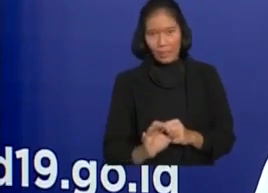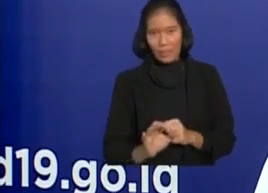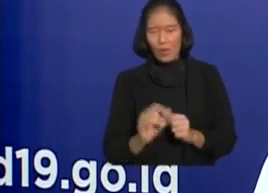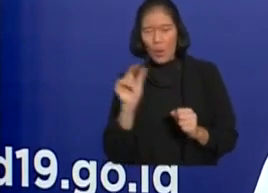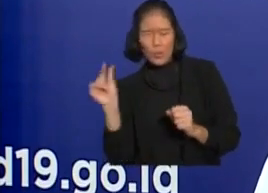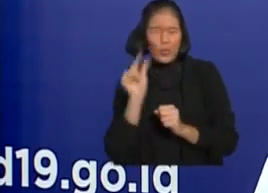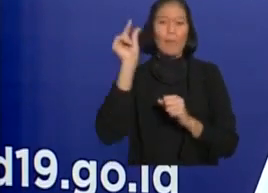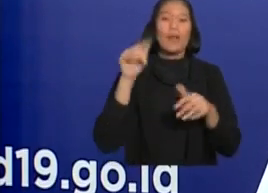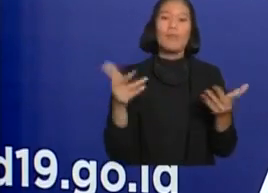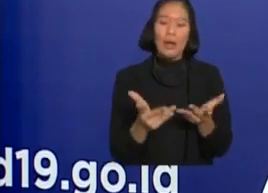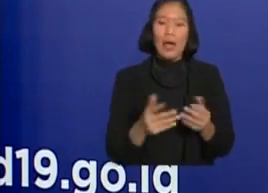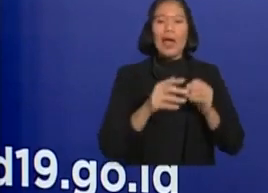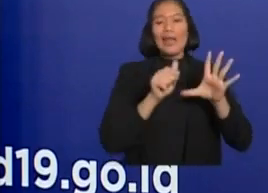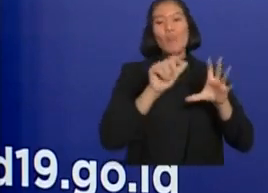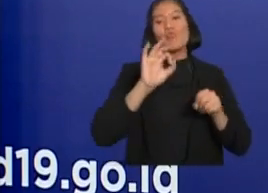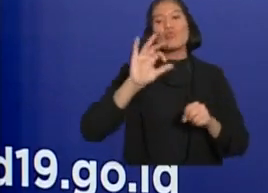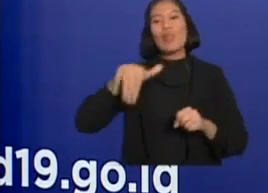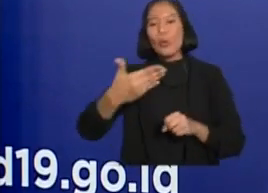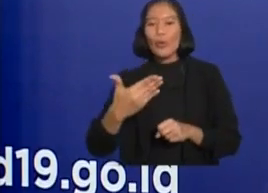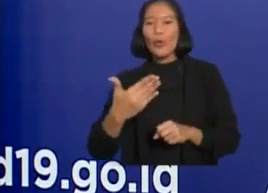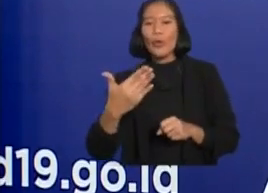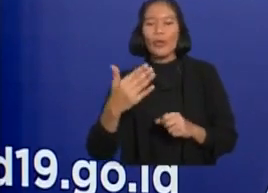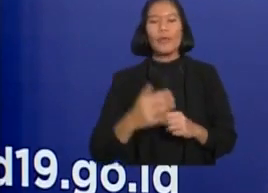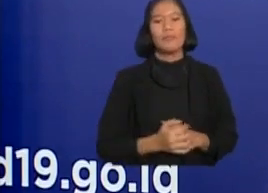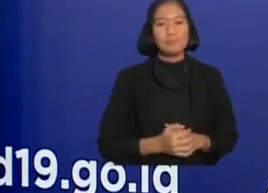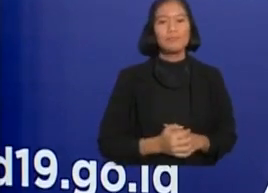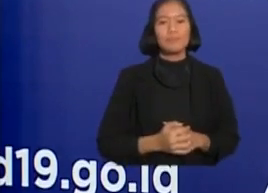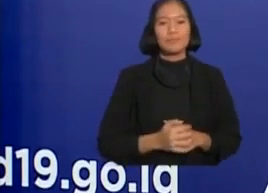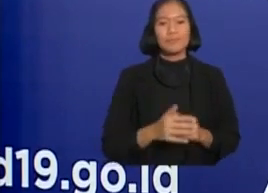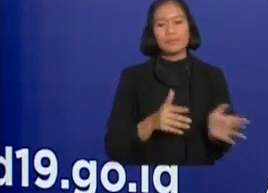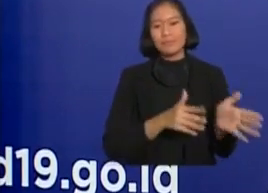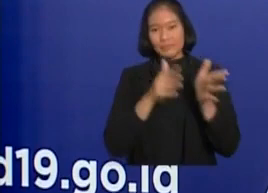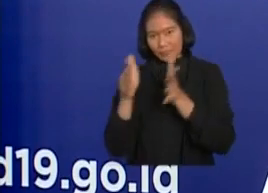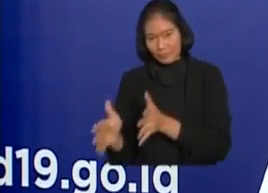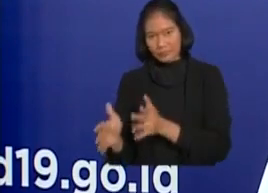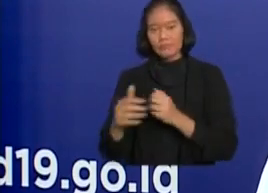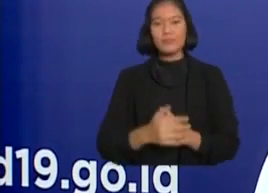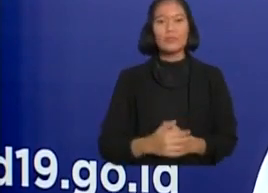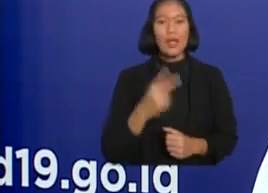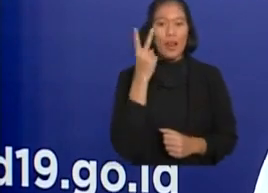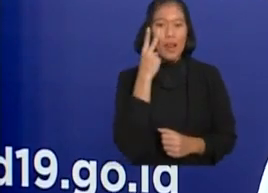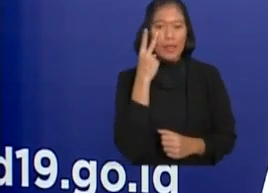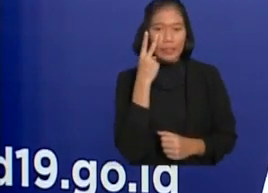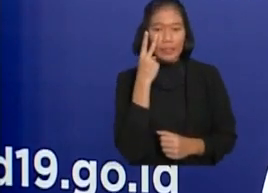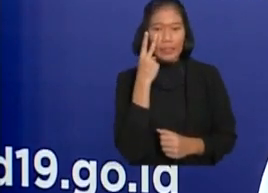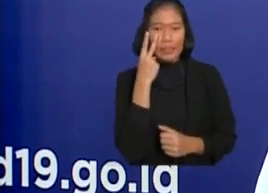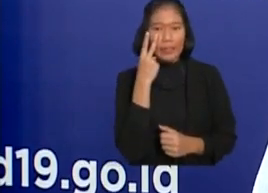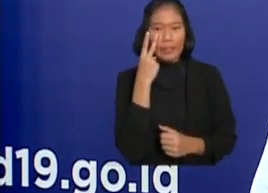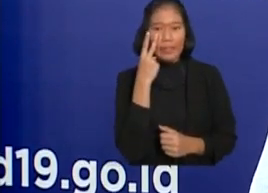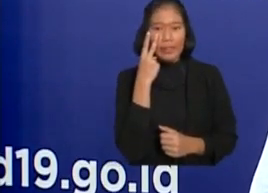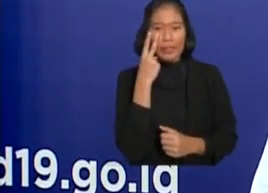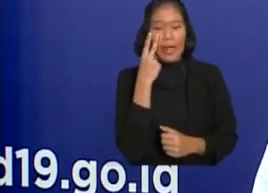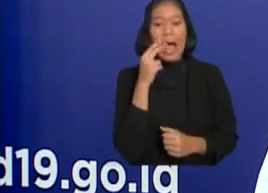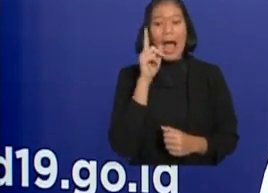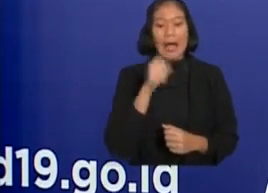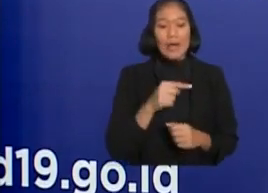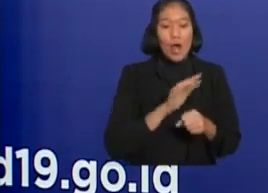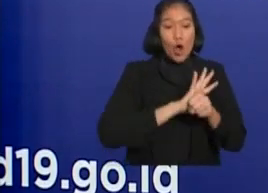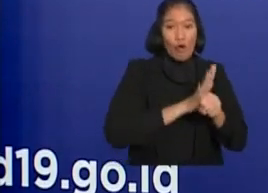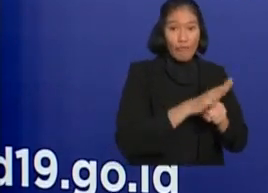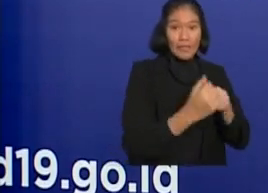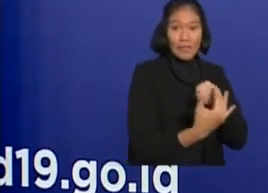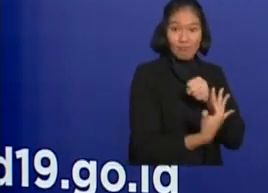ini sangat tinggi kemudian berikutnya kita bisa Lihat kondisi penyakit penyerta